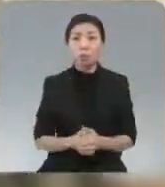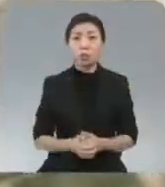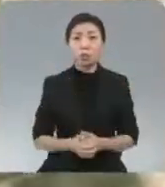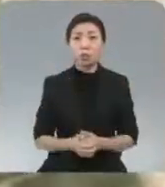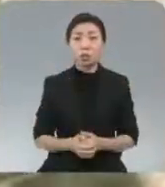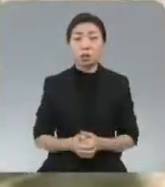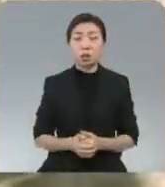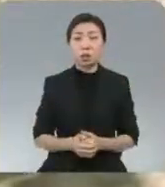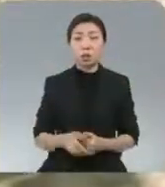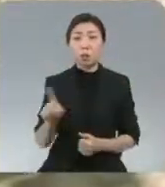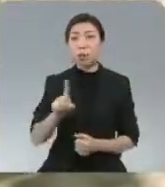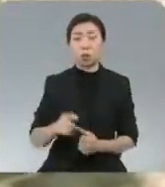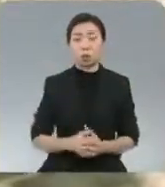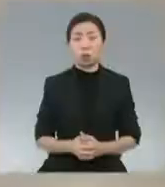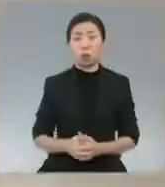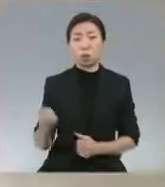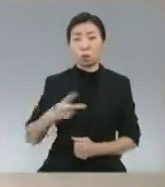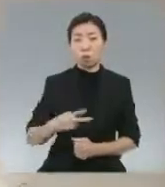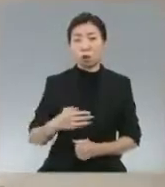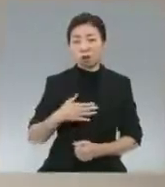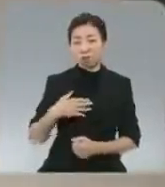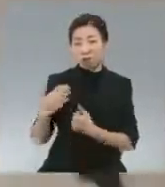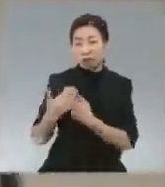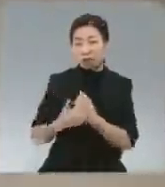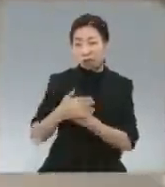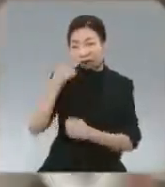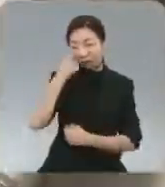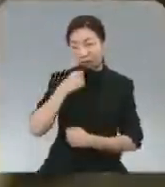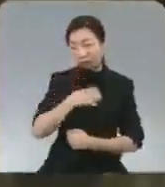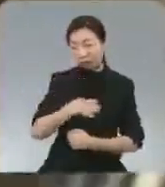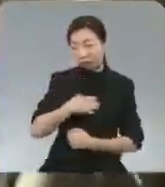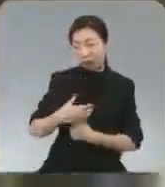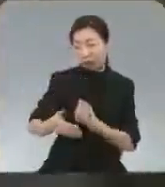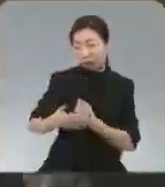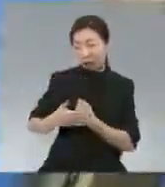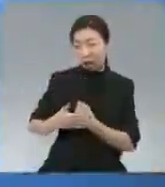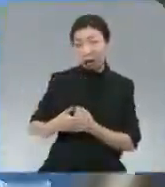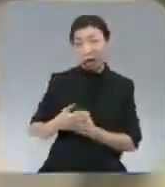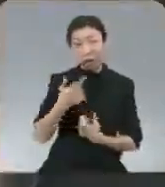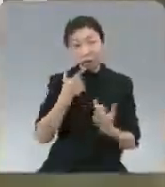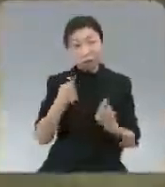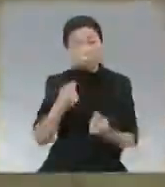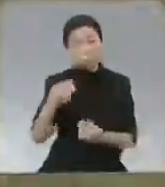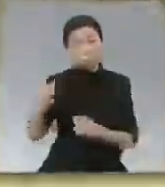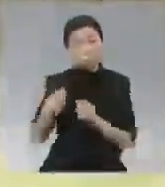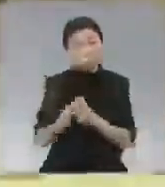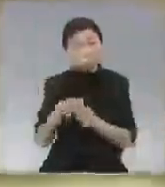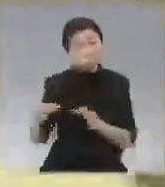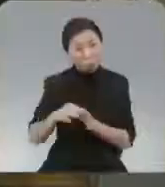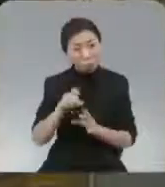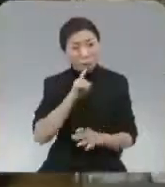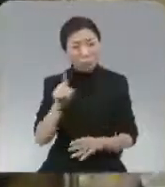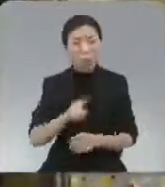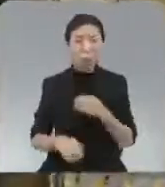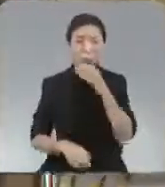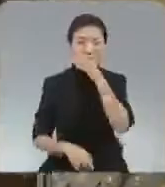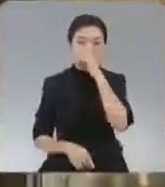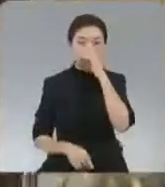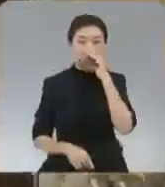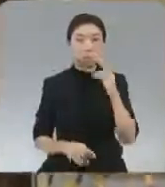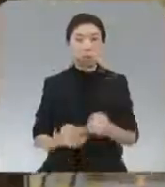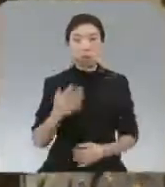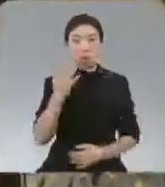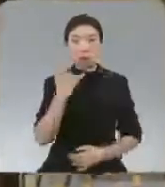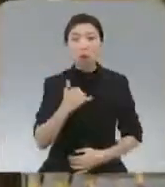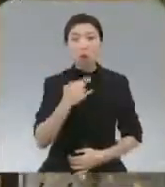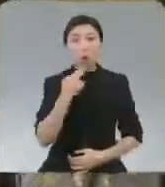gia đình nạn nhân bạn tuyên bố trên còn lên án chính phủ thiếu sạch sẽ khi chỉ tiến hành điều tra làm rõ nguyên nhân thảm họa đối với một bộ phận người